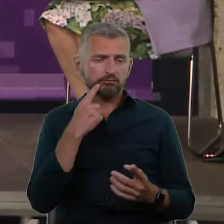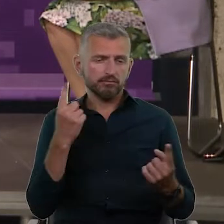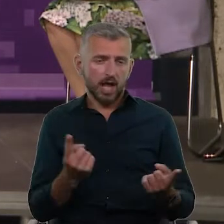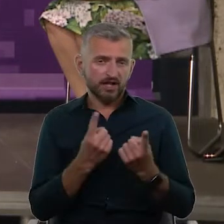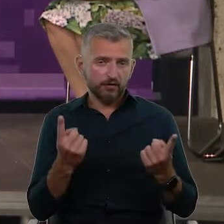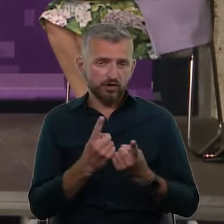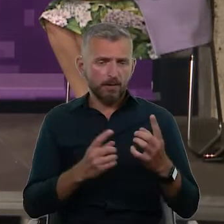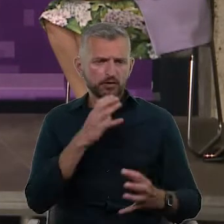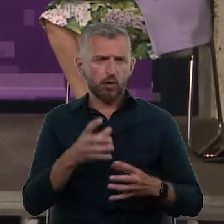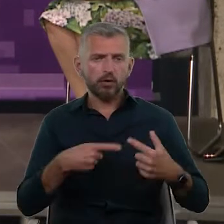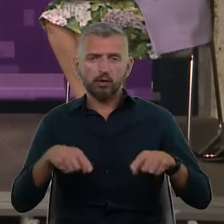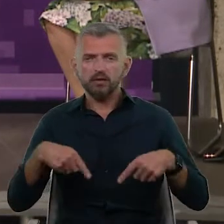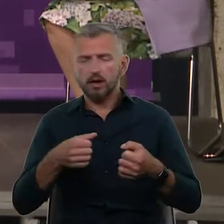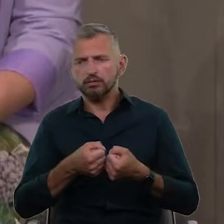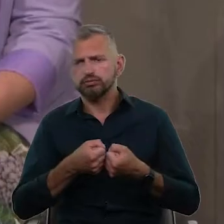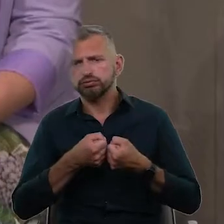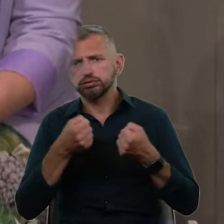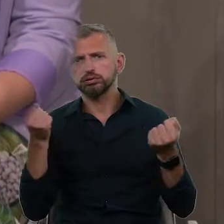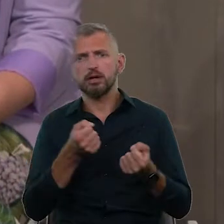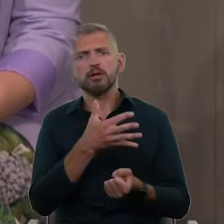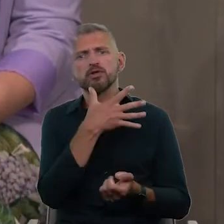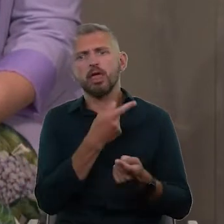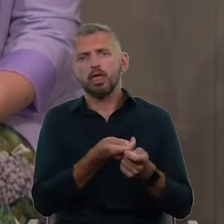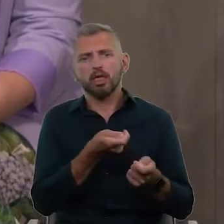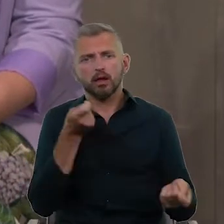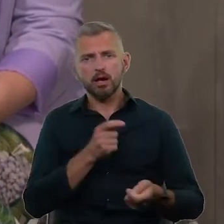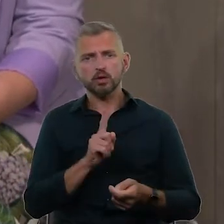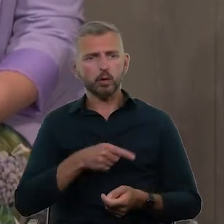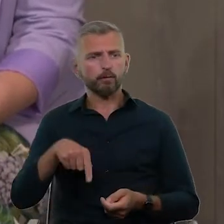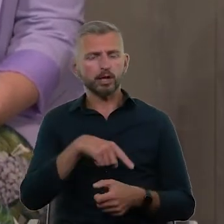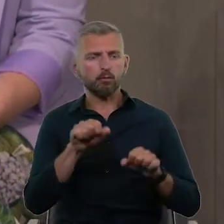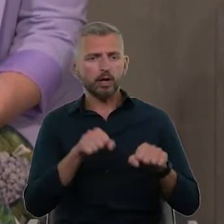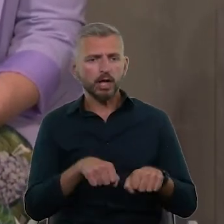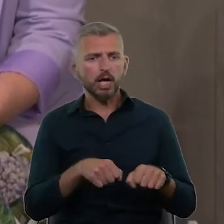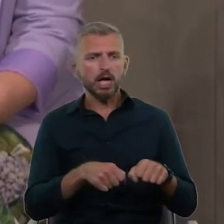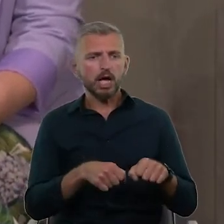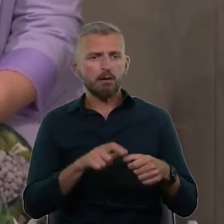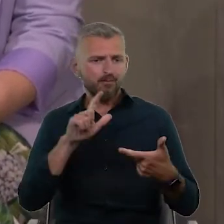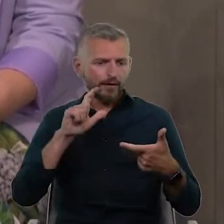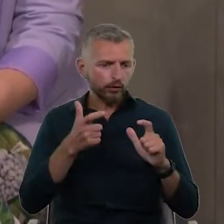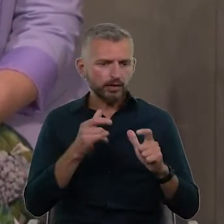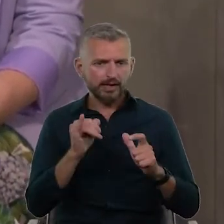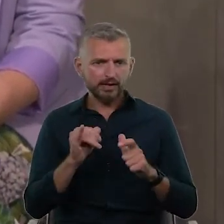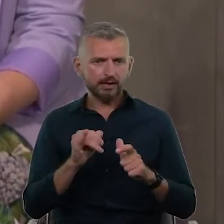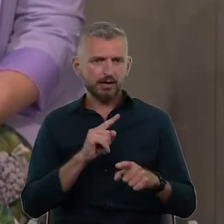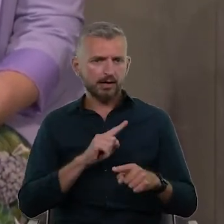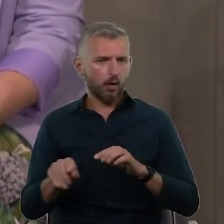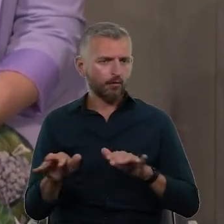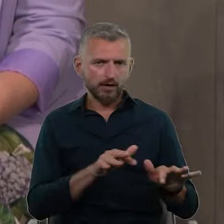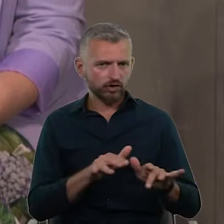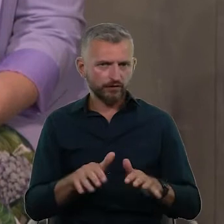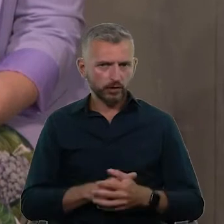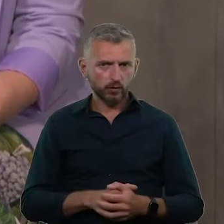дуже великі, та їх забирає час, їм забирає час, щоб вони могли повернутися і реагувати швидко. Воно, власне, було для